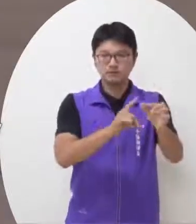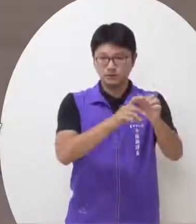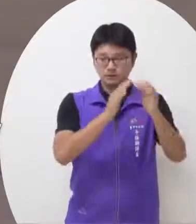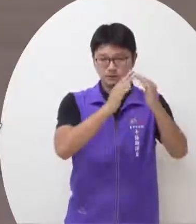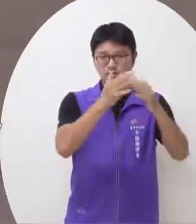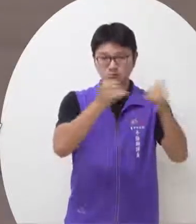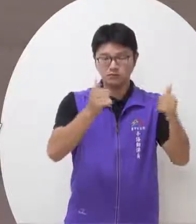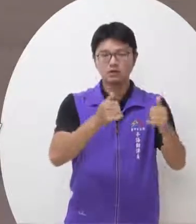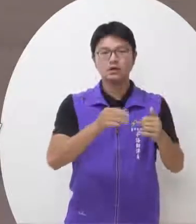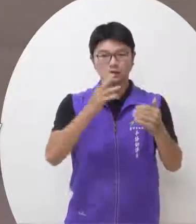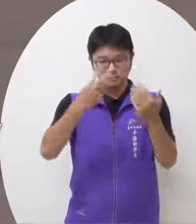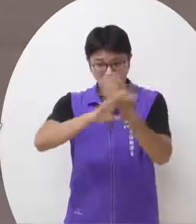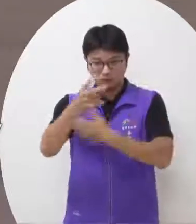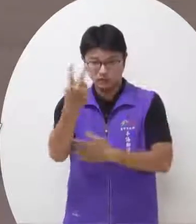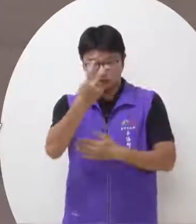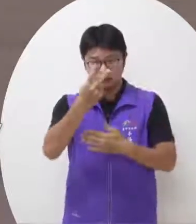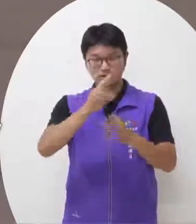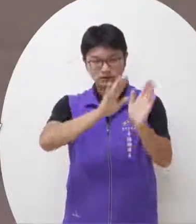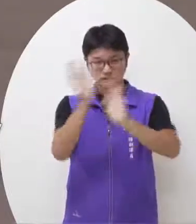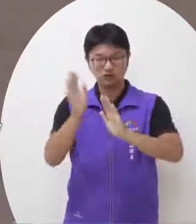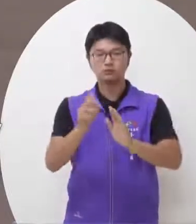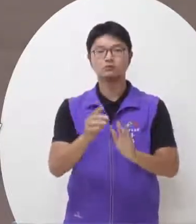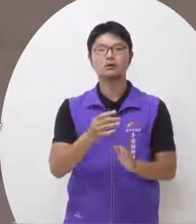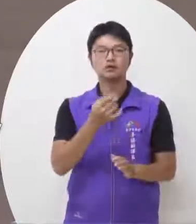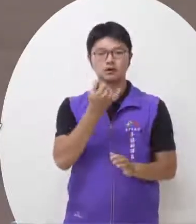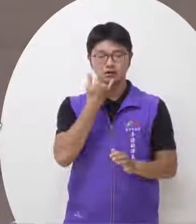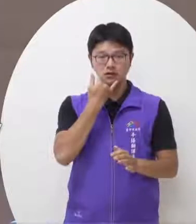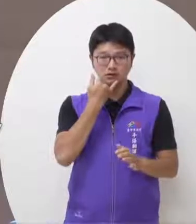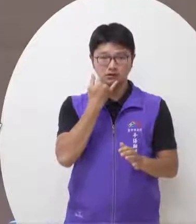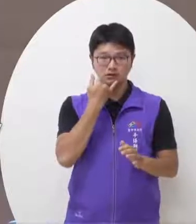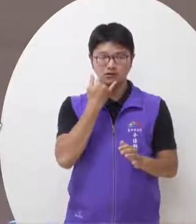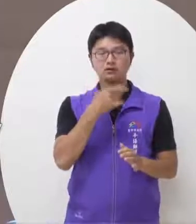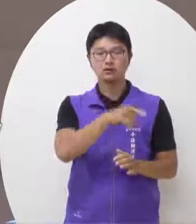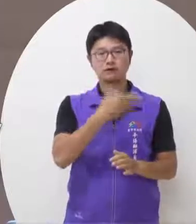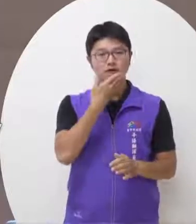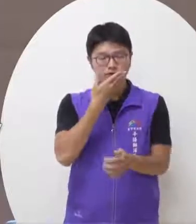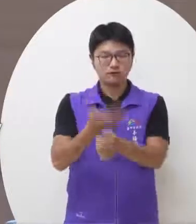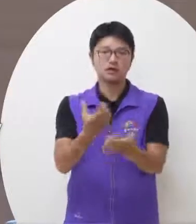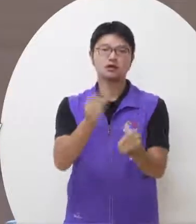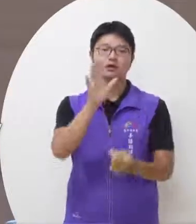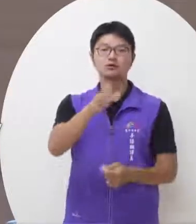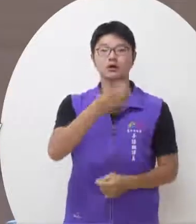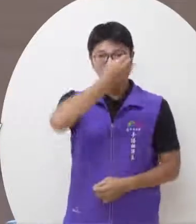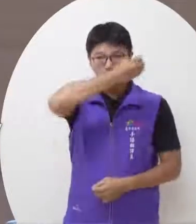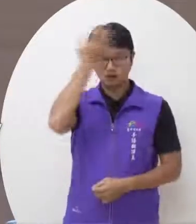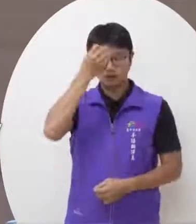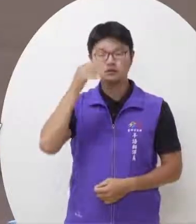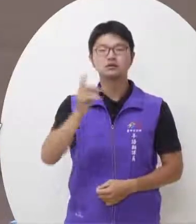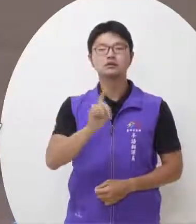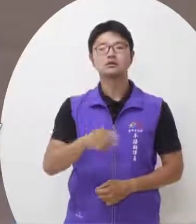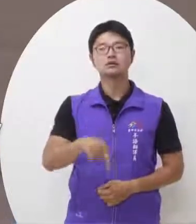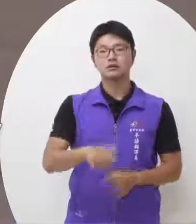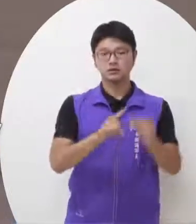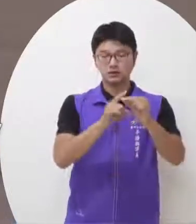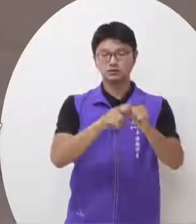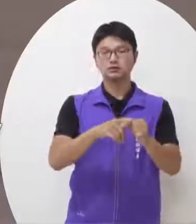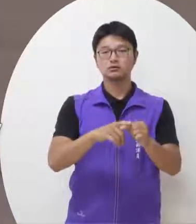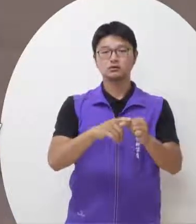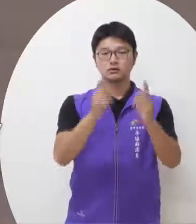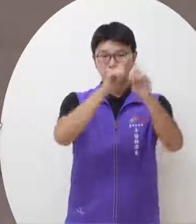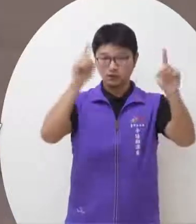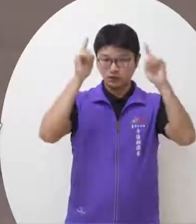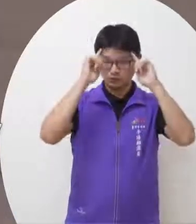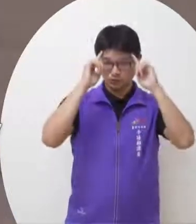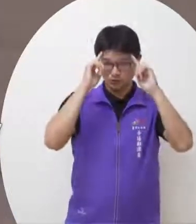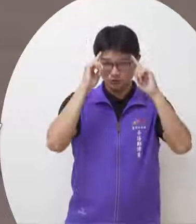种人我们给他例外。第一个是年轻人，因为我们台中市境内有17所大专院校，也有一